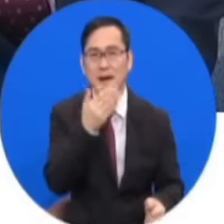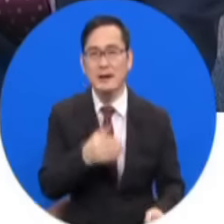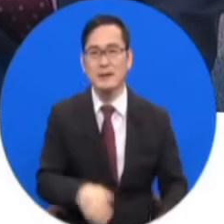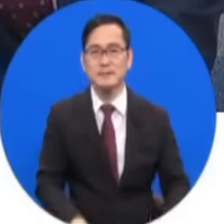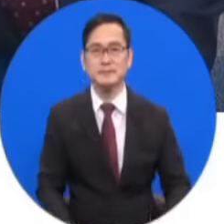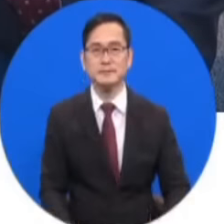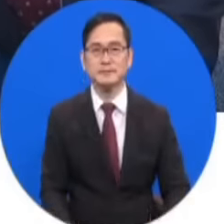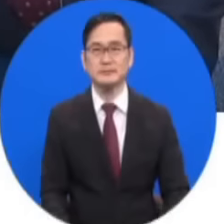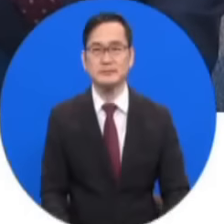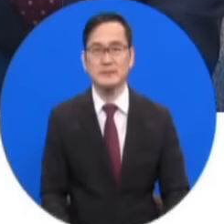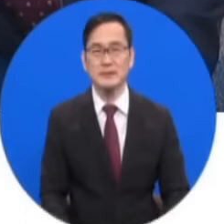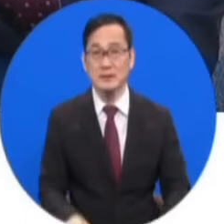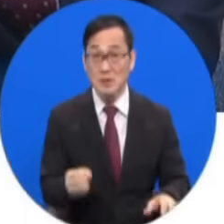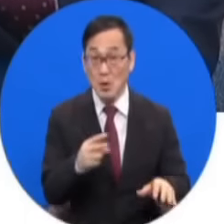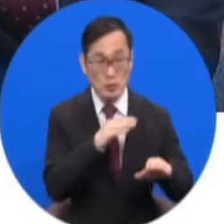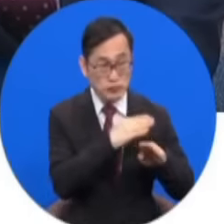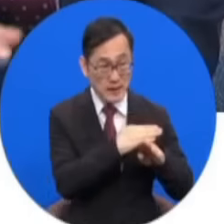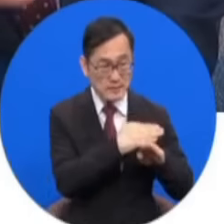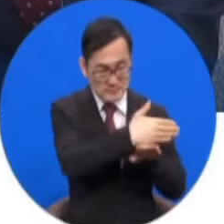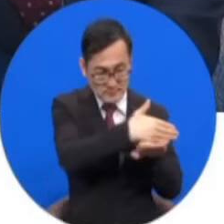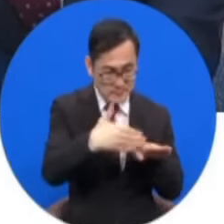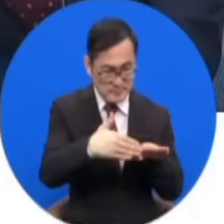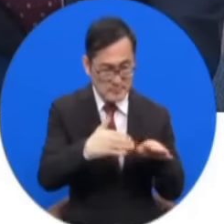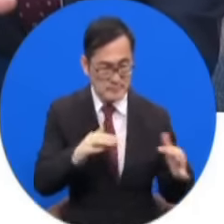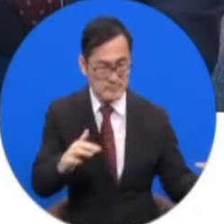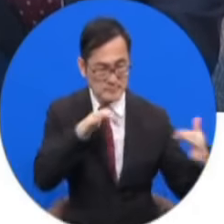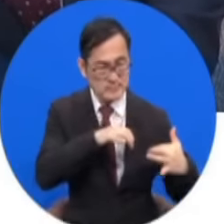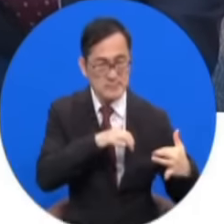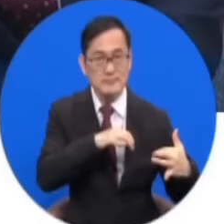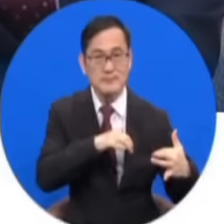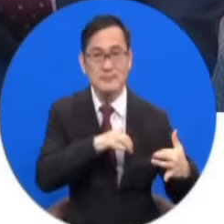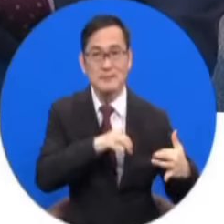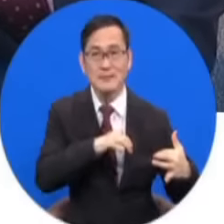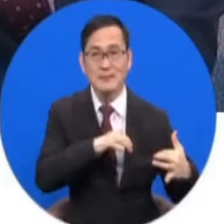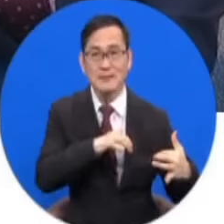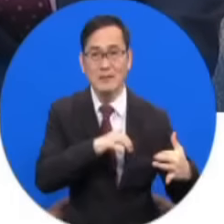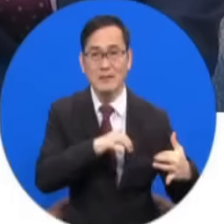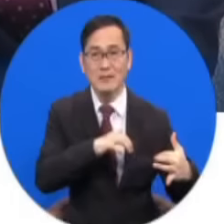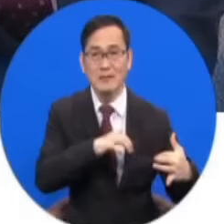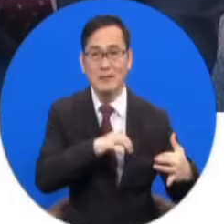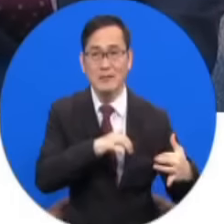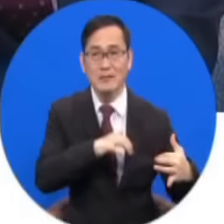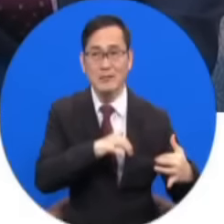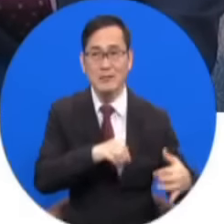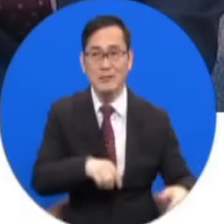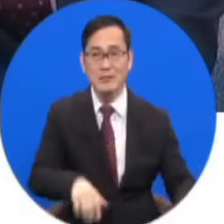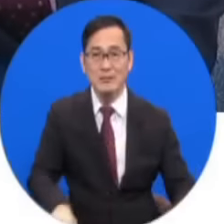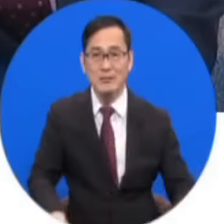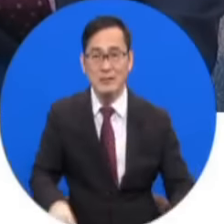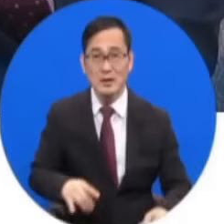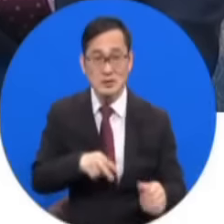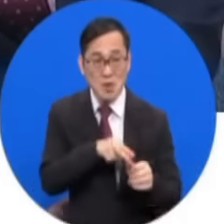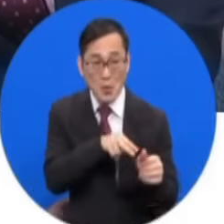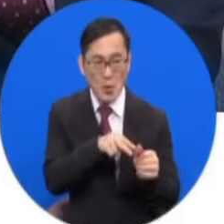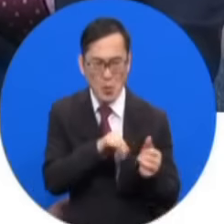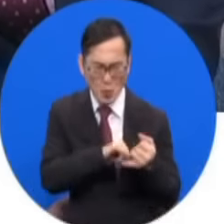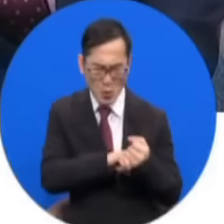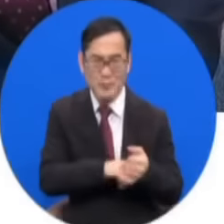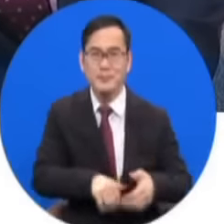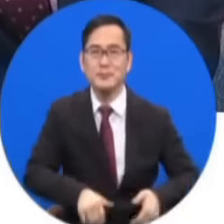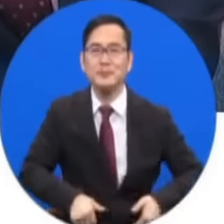같이 북한과 그 점에 있고 주변 상황이 불안정한 상황에서는 그 어느 때보다도 또 그 어느